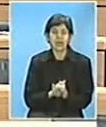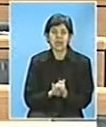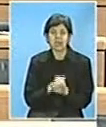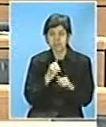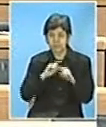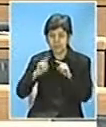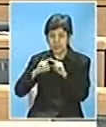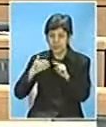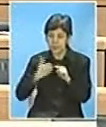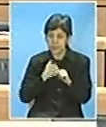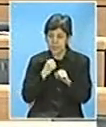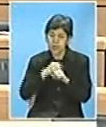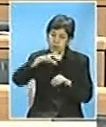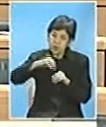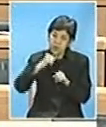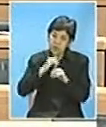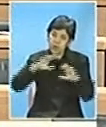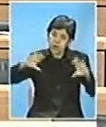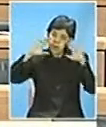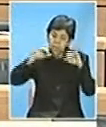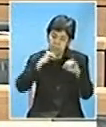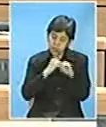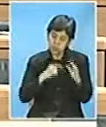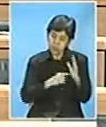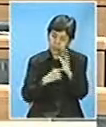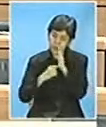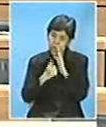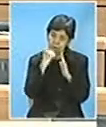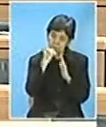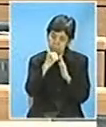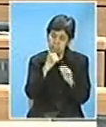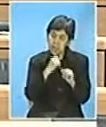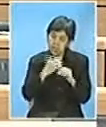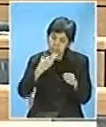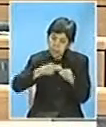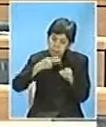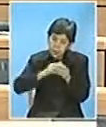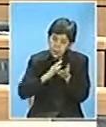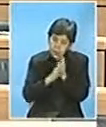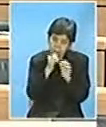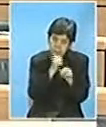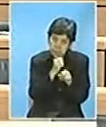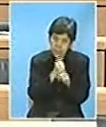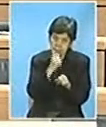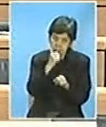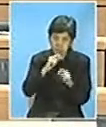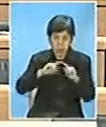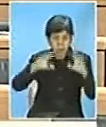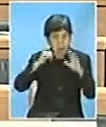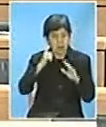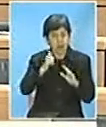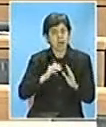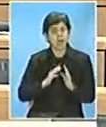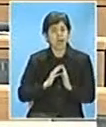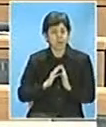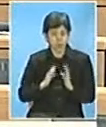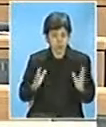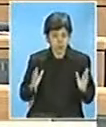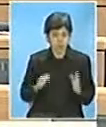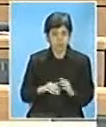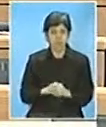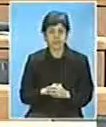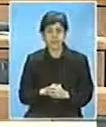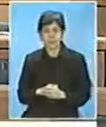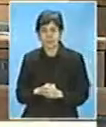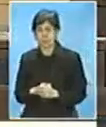บาลเองซึ่งเป็นองค์กรหรือกลไกของรัฐคงจะเป็นตัวอย่างที่ดีในการเปลี่ยนพลังงานของภาครัฐต่อไปครับขอบคุณครับ